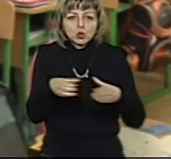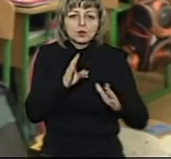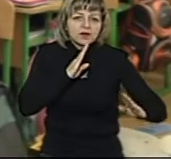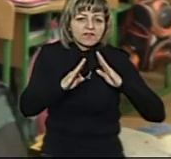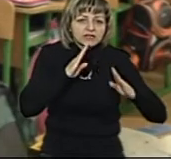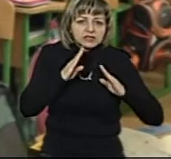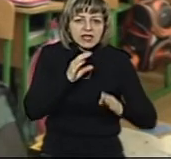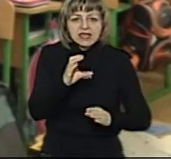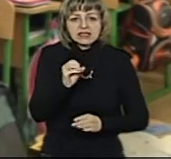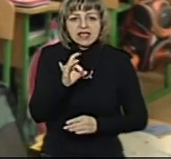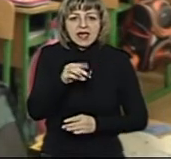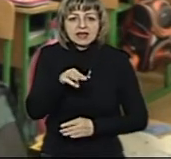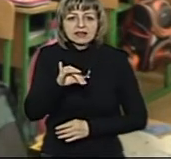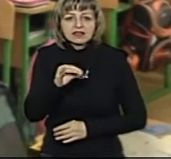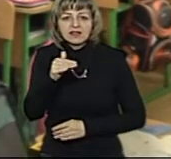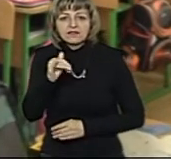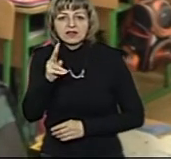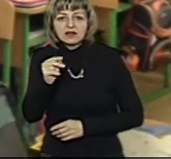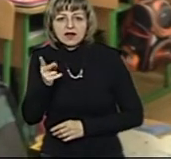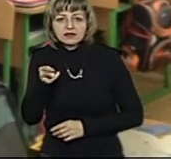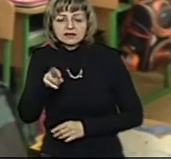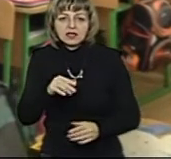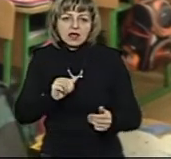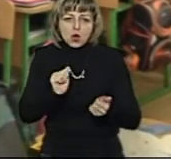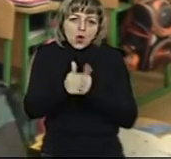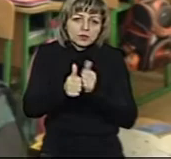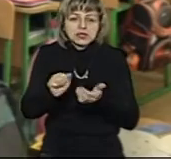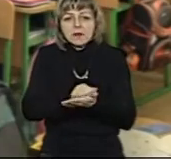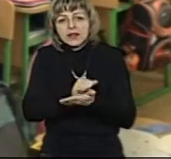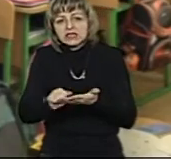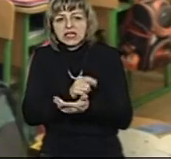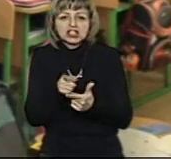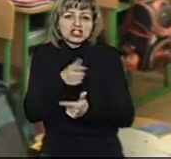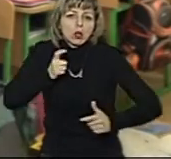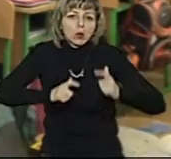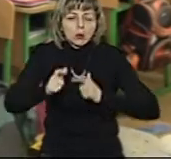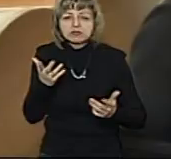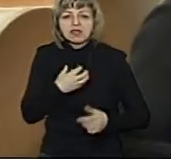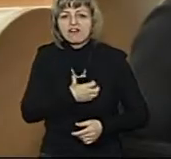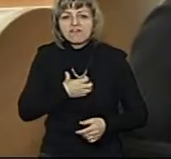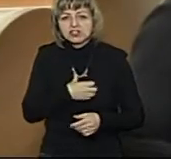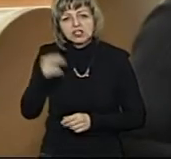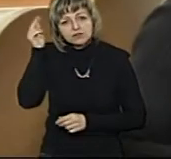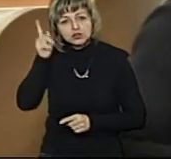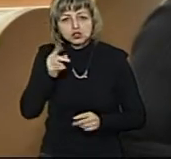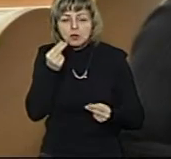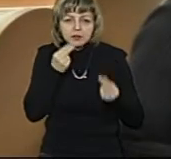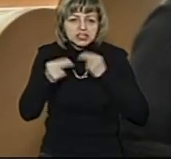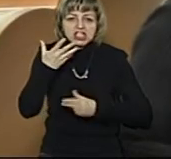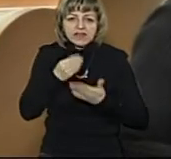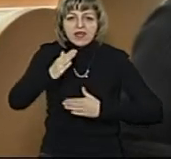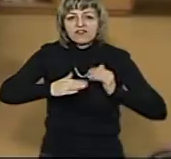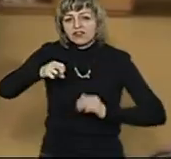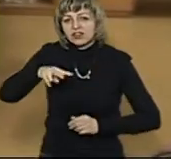Facebook сертифікація і ділилися матеріалами, які там, наприклад, чи курсами, які важливо проходити, щоб підвищити свій